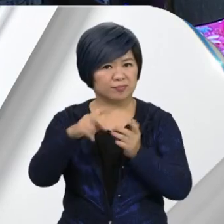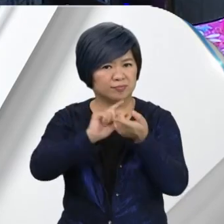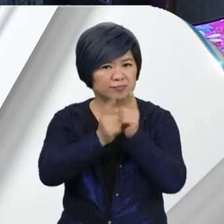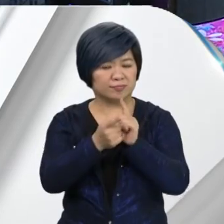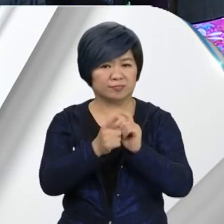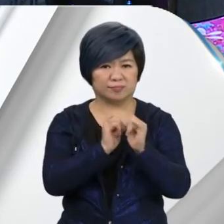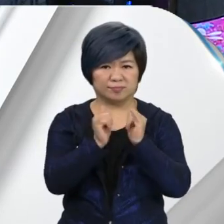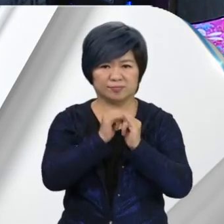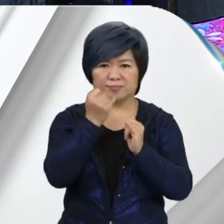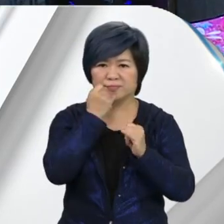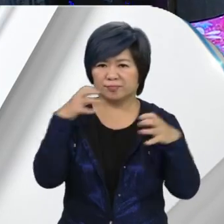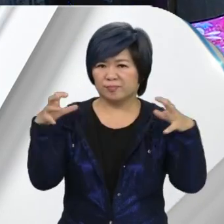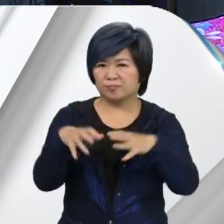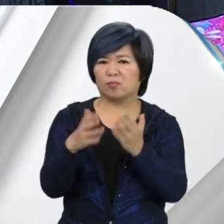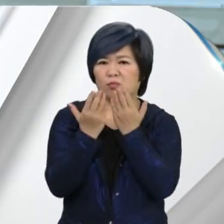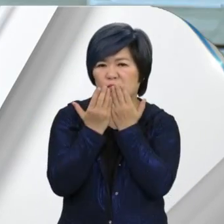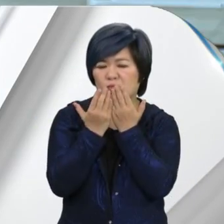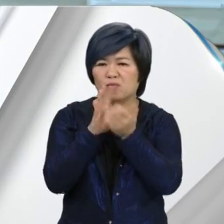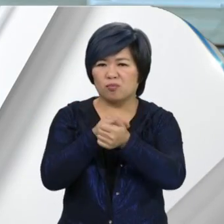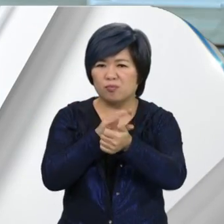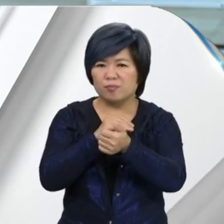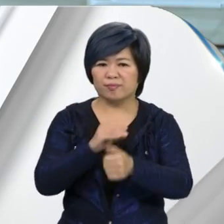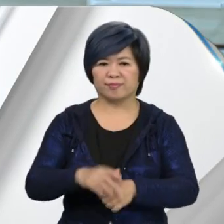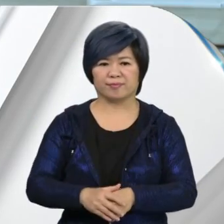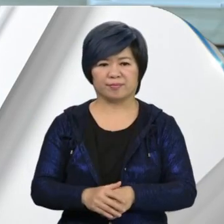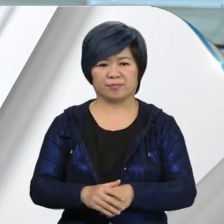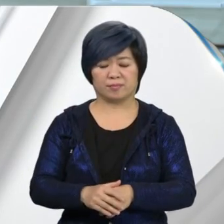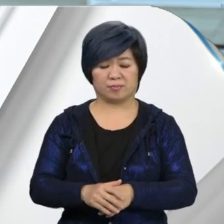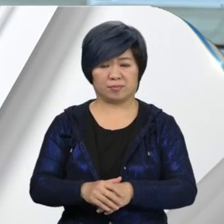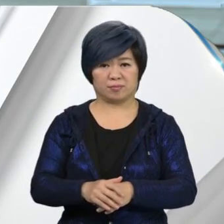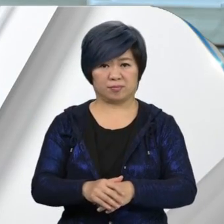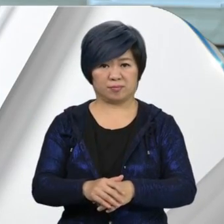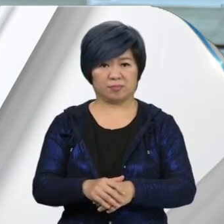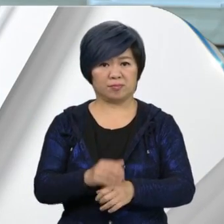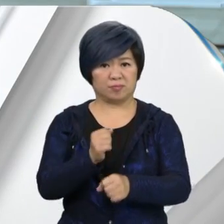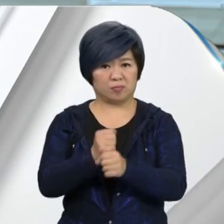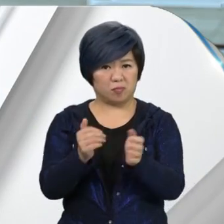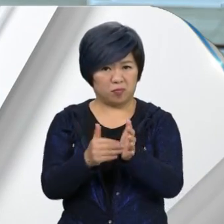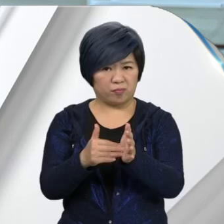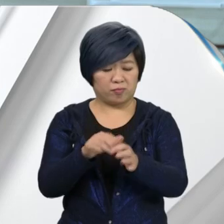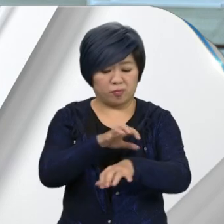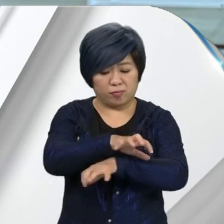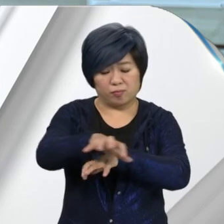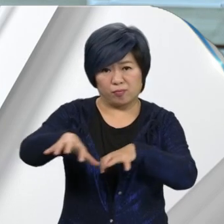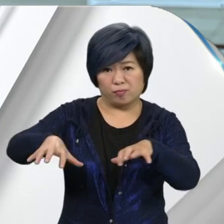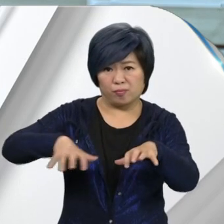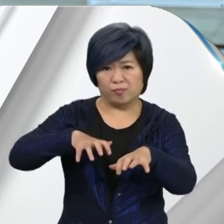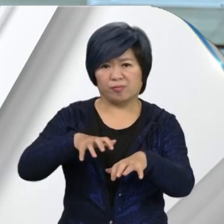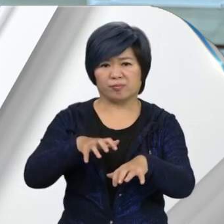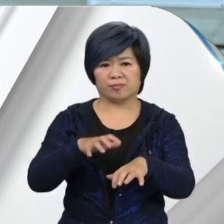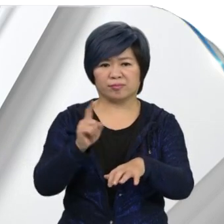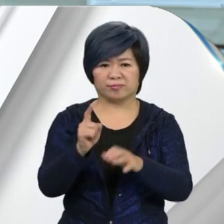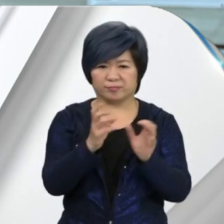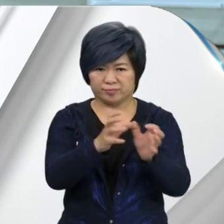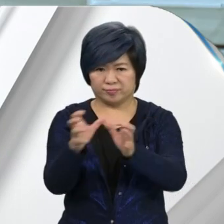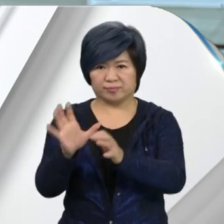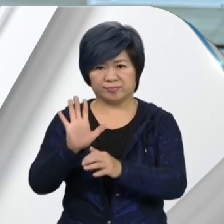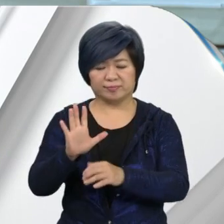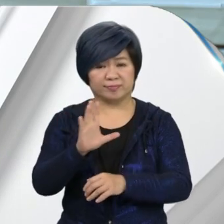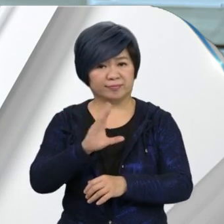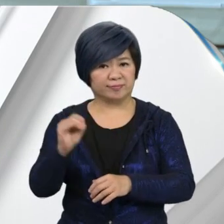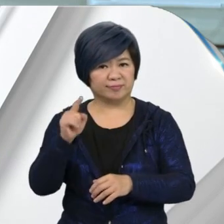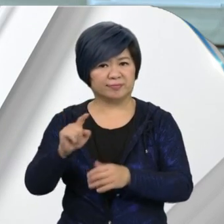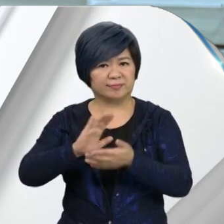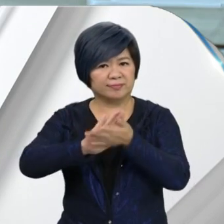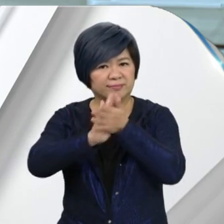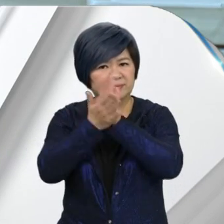地乡亲最好的学习场所。 我们已经完成了一个周边环境的一个营造。把我们这个